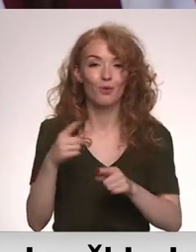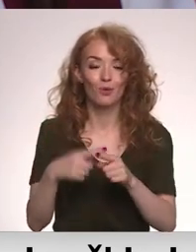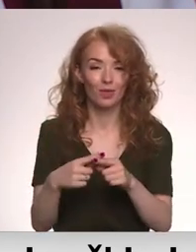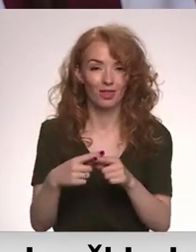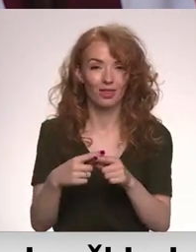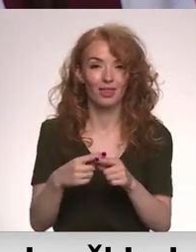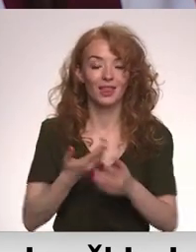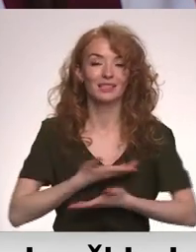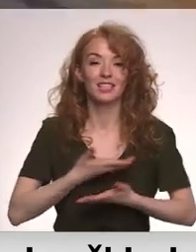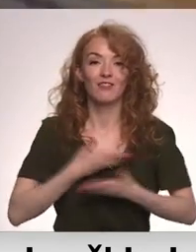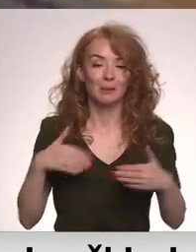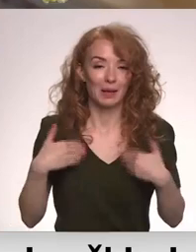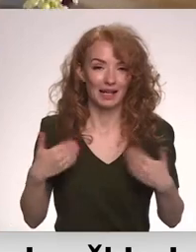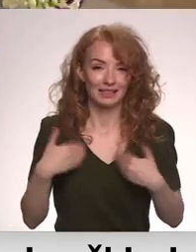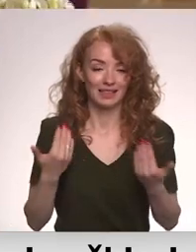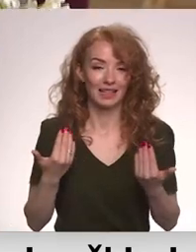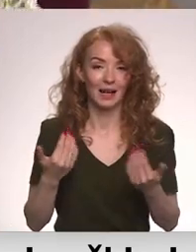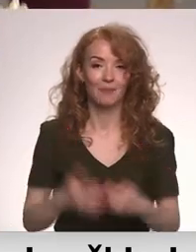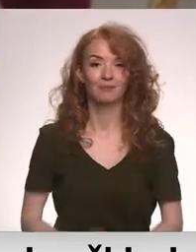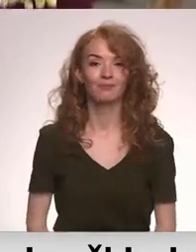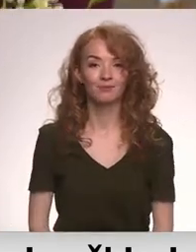tāda dzīvespriecīga.